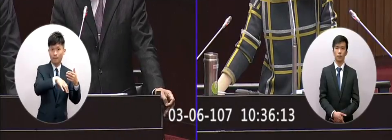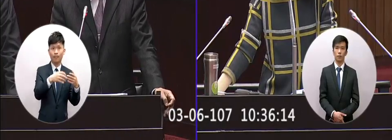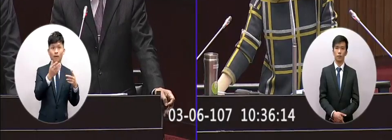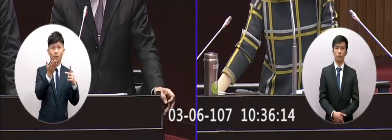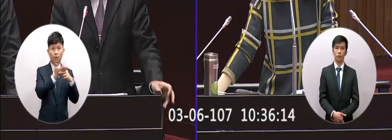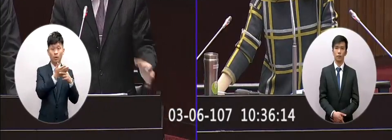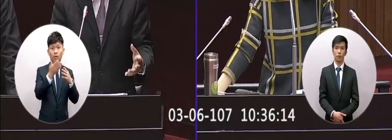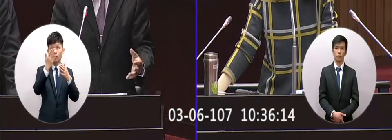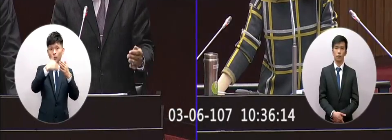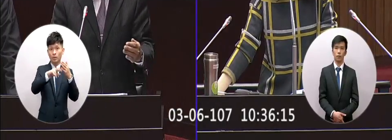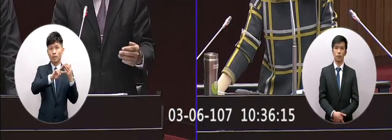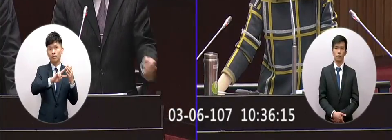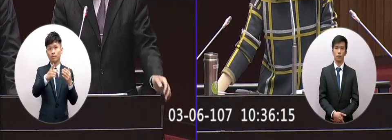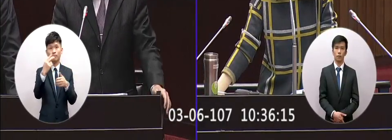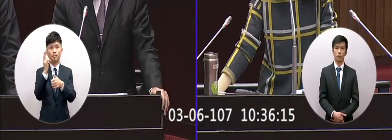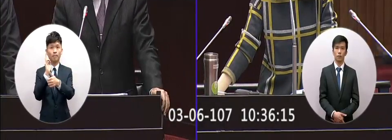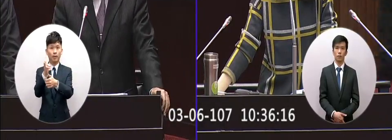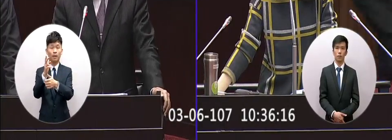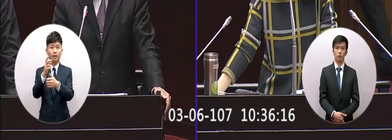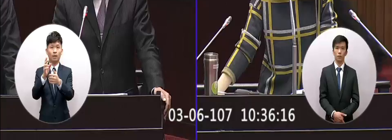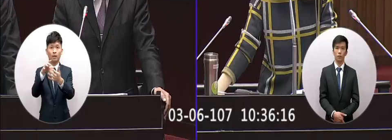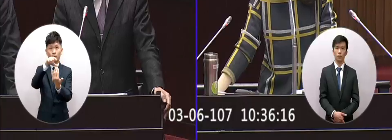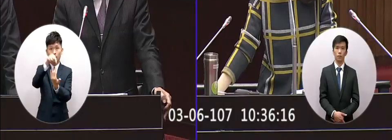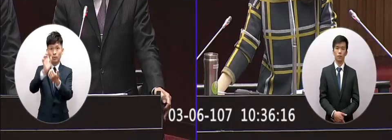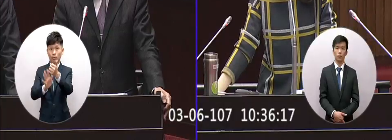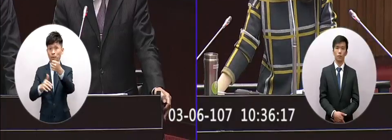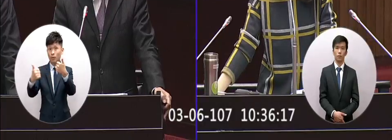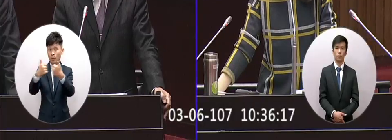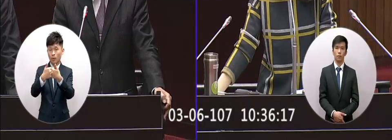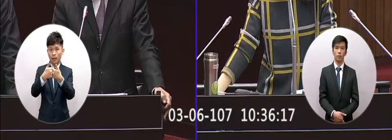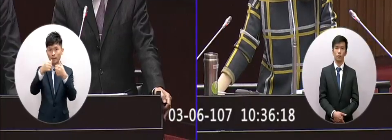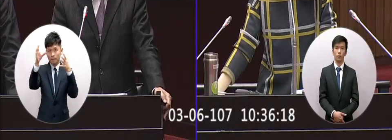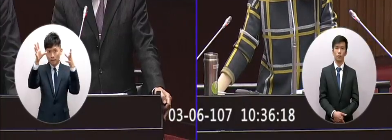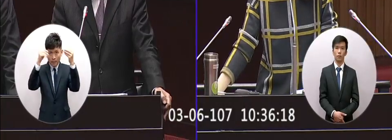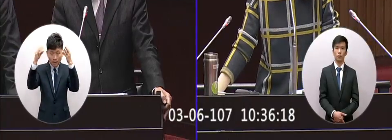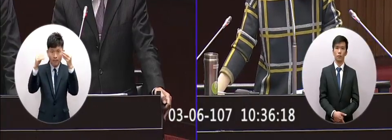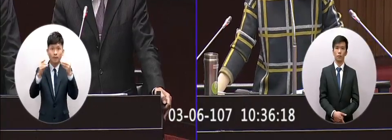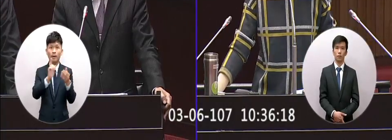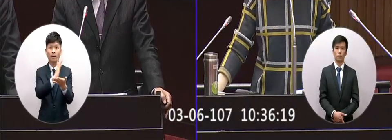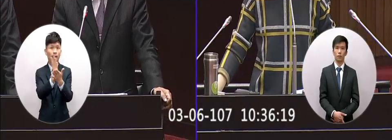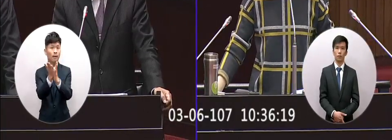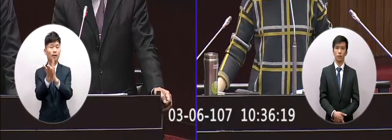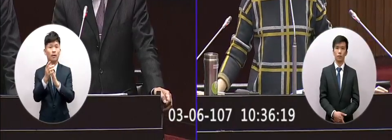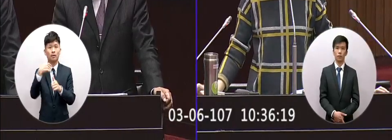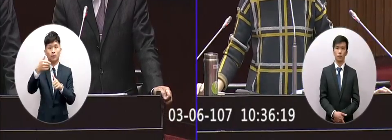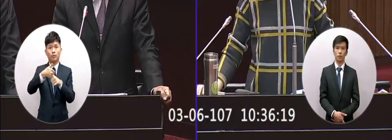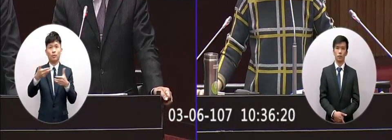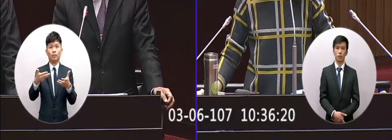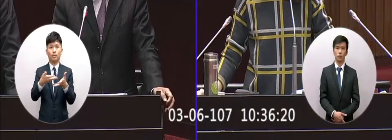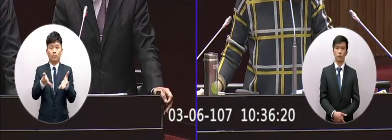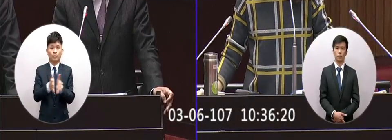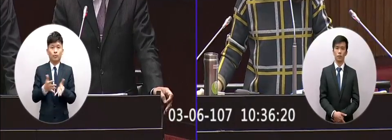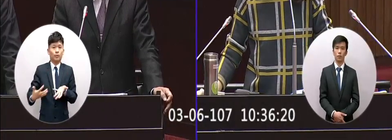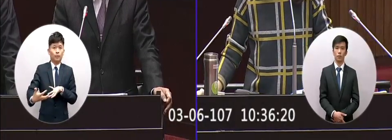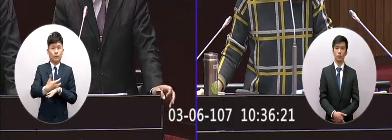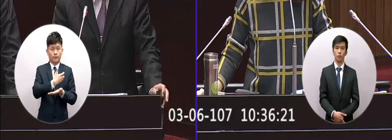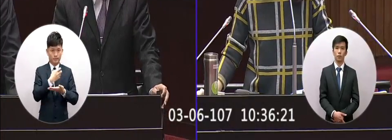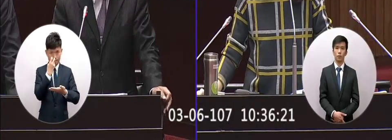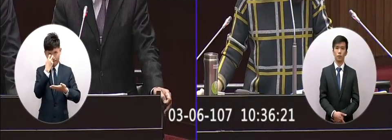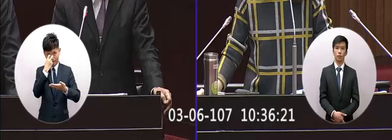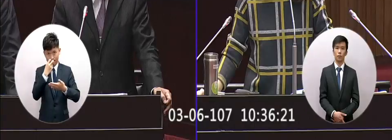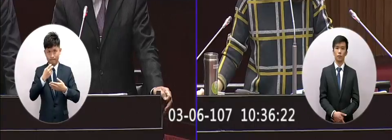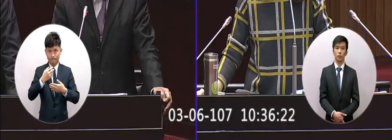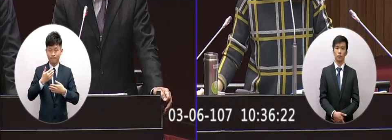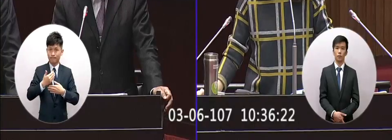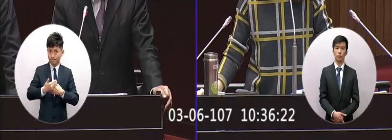请遴选委员会所提供的这些资讯那么教育部目前正在做最后这一些审视跟处理